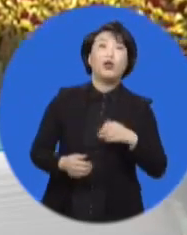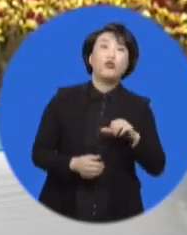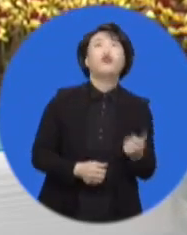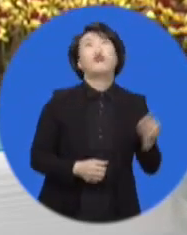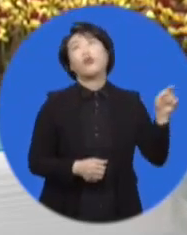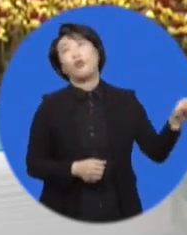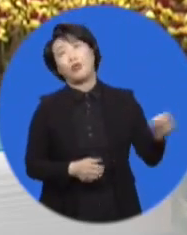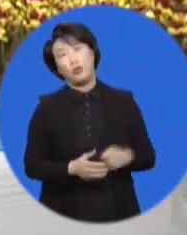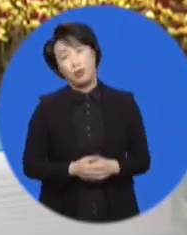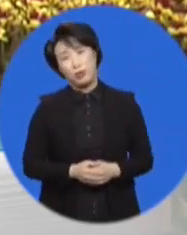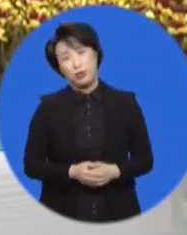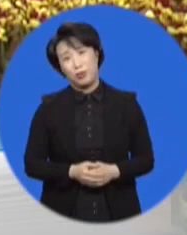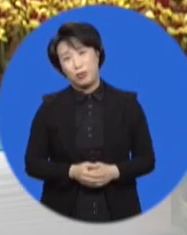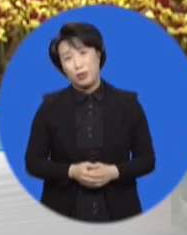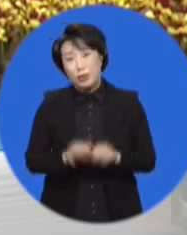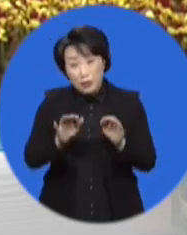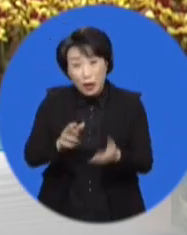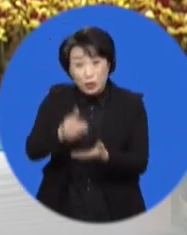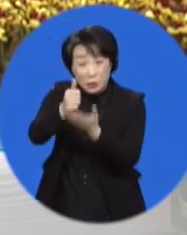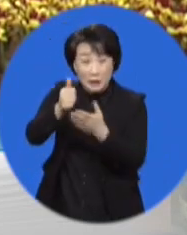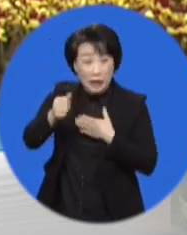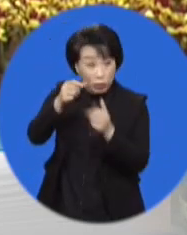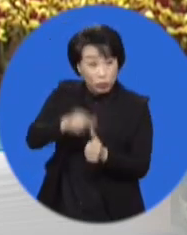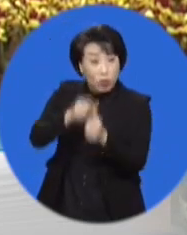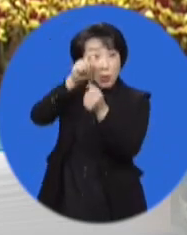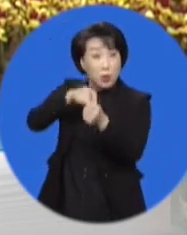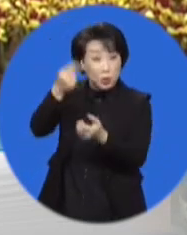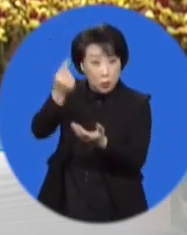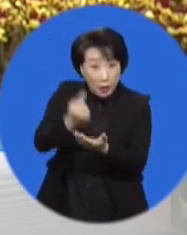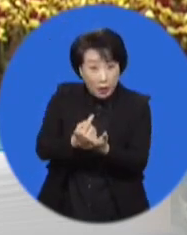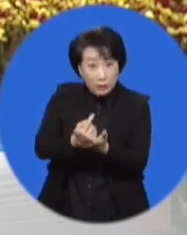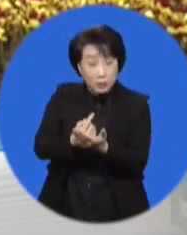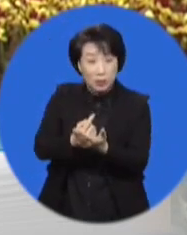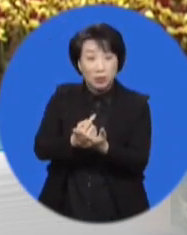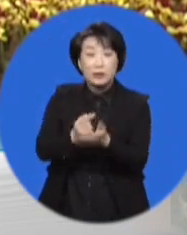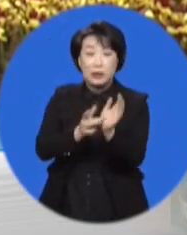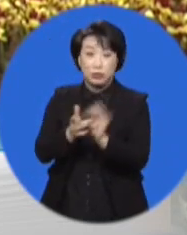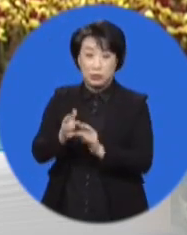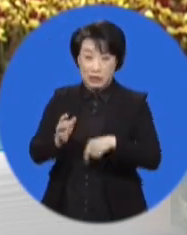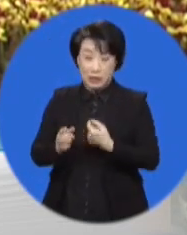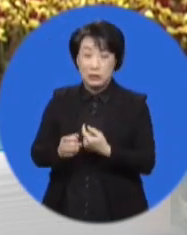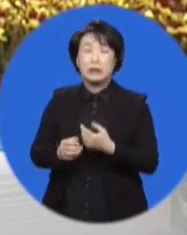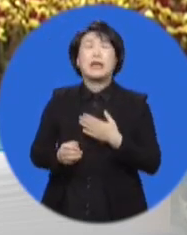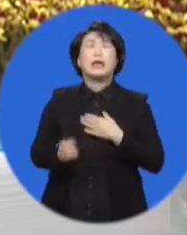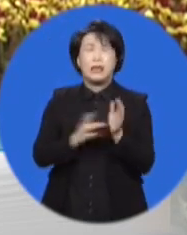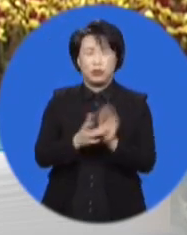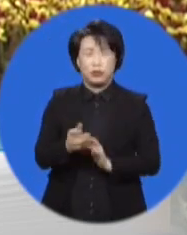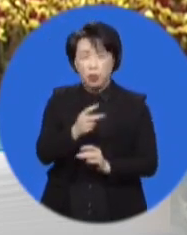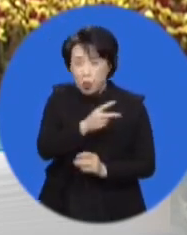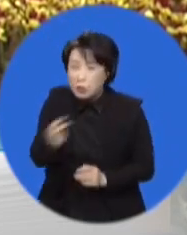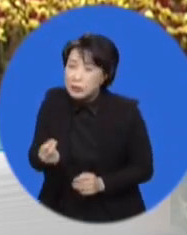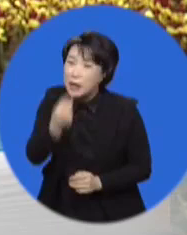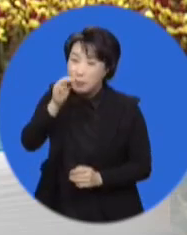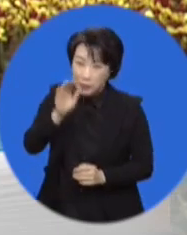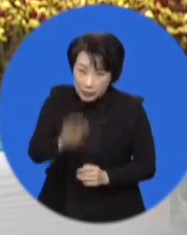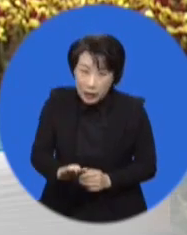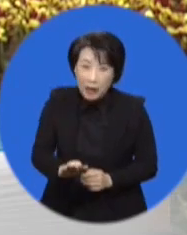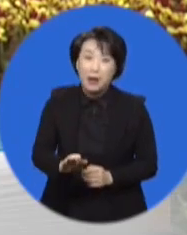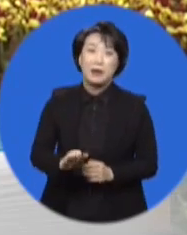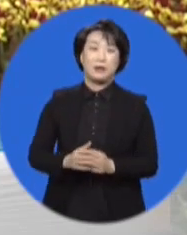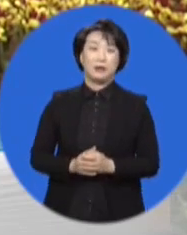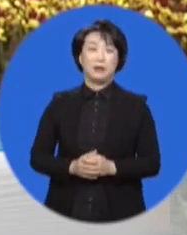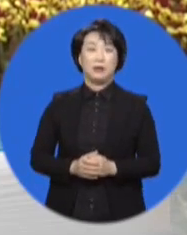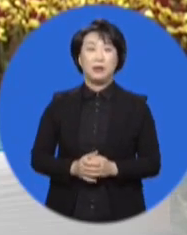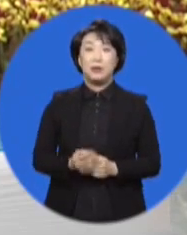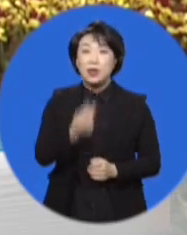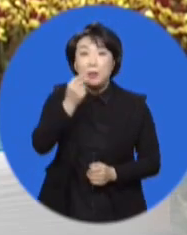죽는데? 주님은 나를 살리려고 오셨기 때문에 자기 자신 나는 생명이다 그랬어.